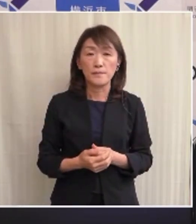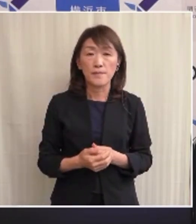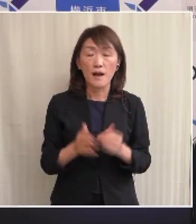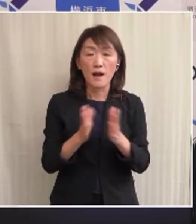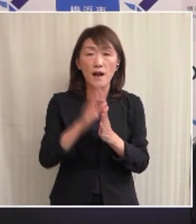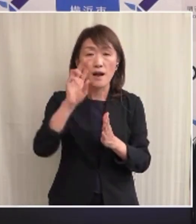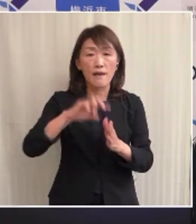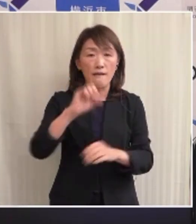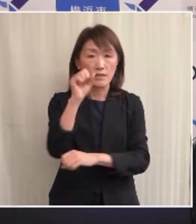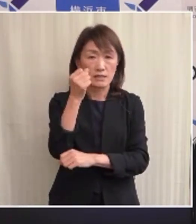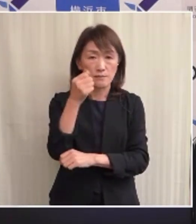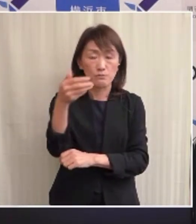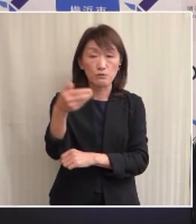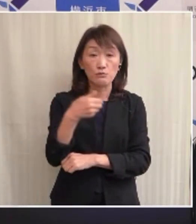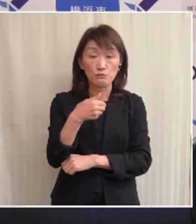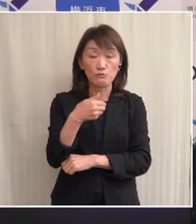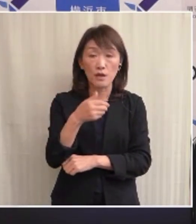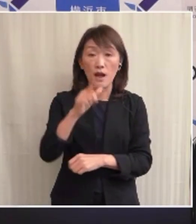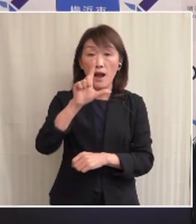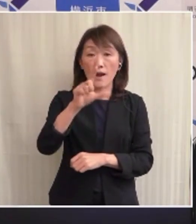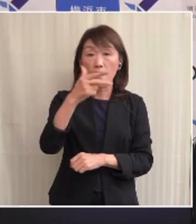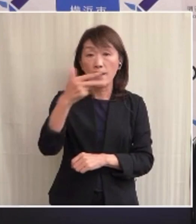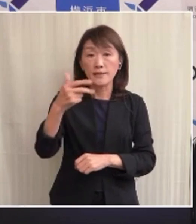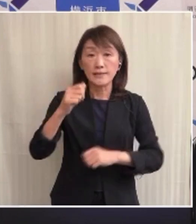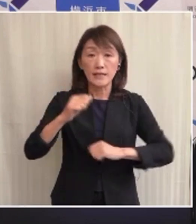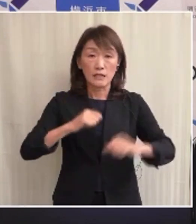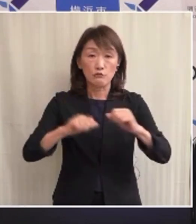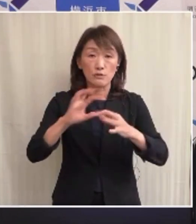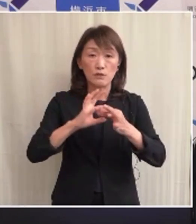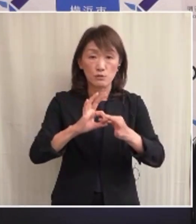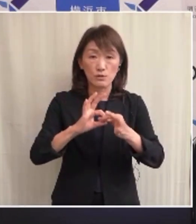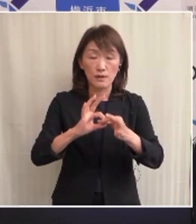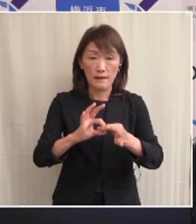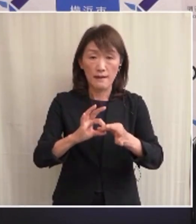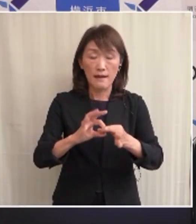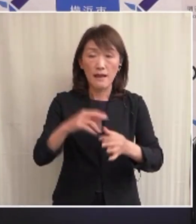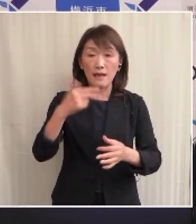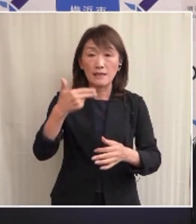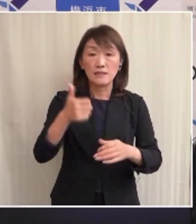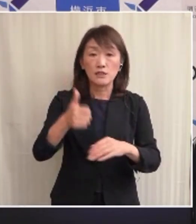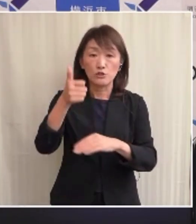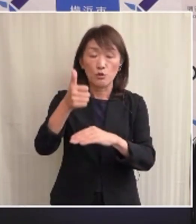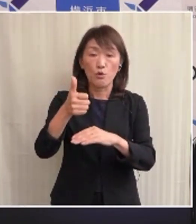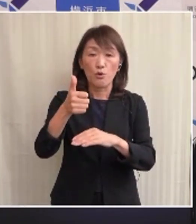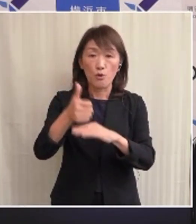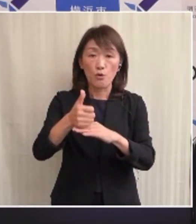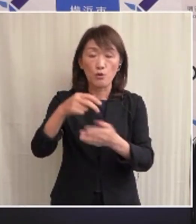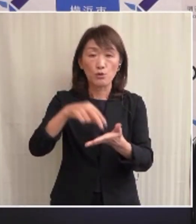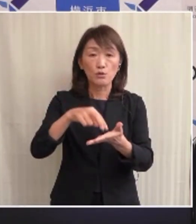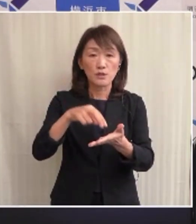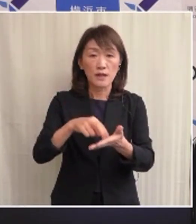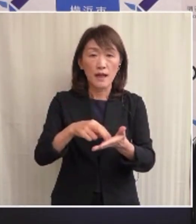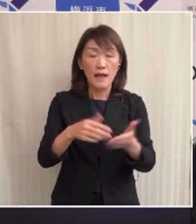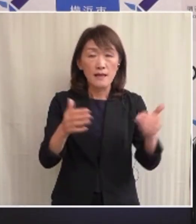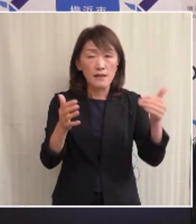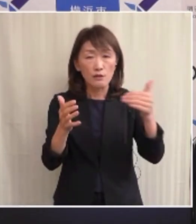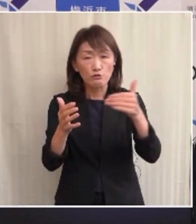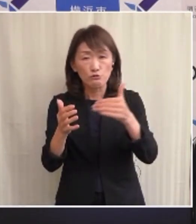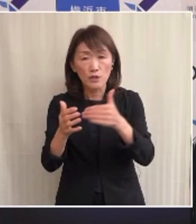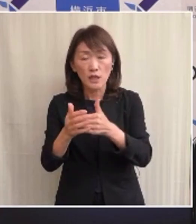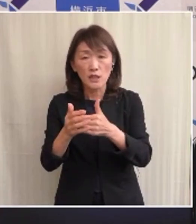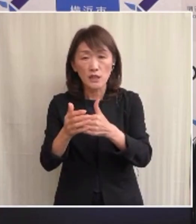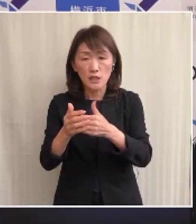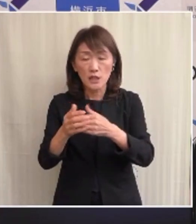田中新聞だけです。もう一回レシ活の部分なんですが、市長としてこう、まあ、最終的に公金で、